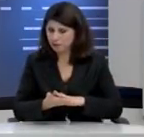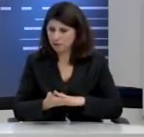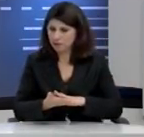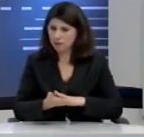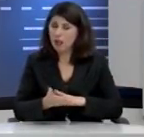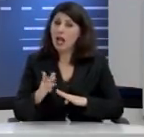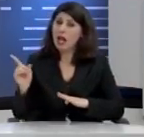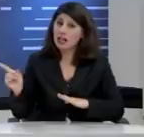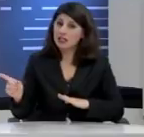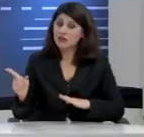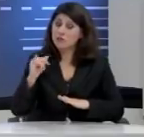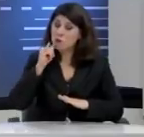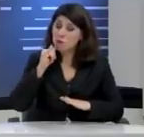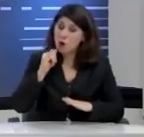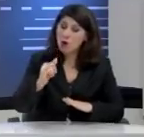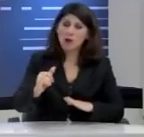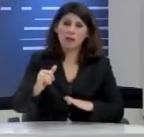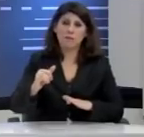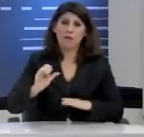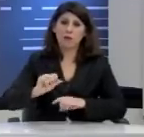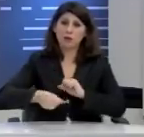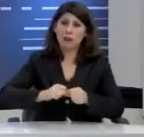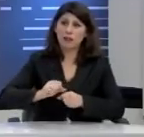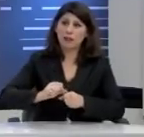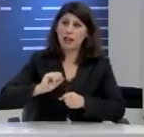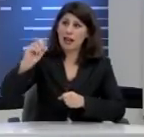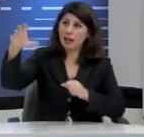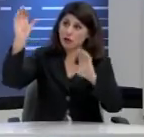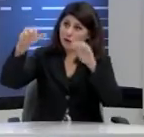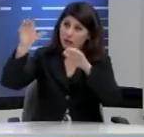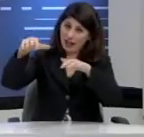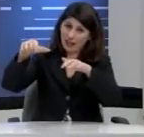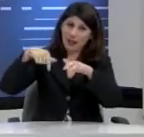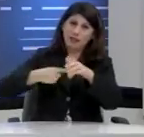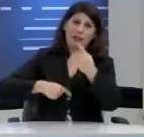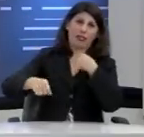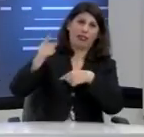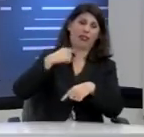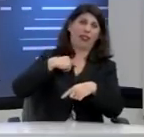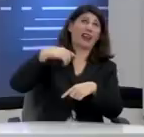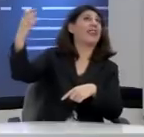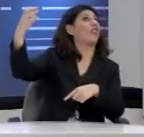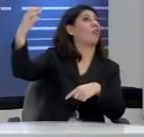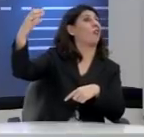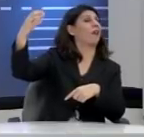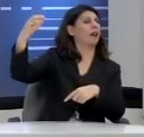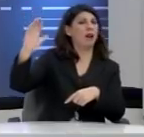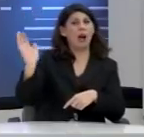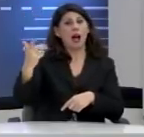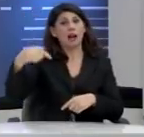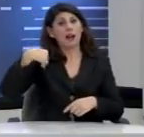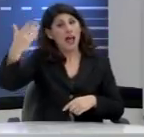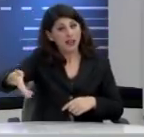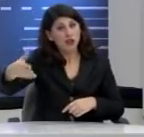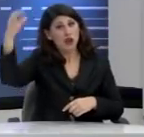να επιχειρείτε διαρκώς όταν έξω βρέχει να λέτε κάνει λιακάδα. Όταν έξω κάνει λιακάδα να λέτε έξω βρέχει.